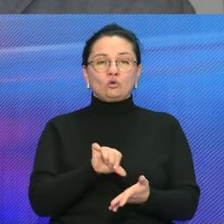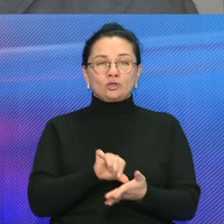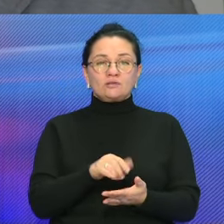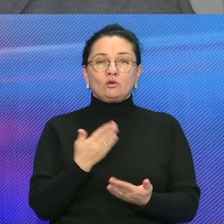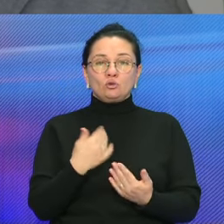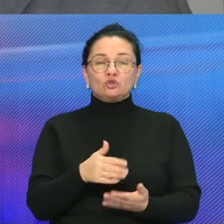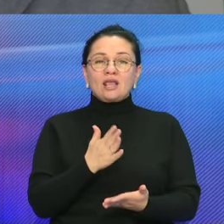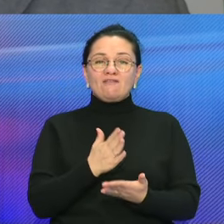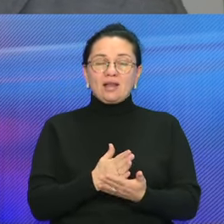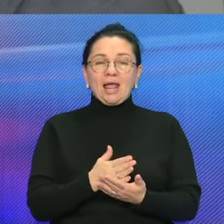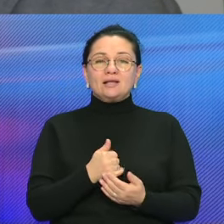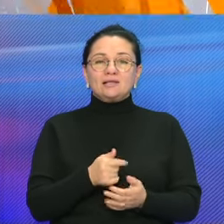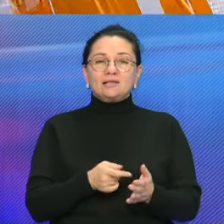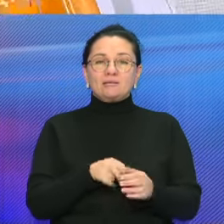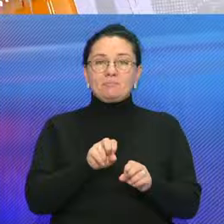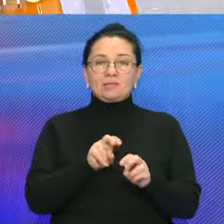является экспертом нашего проекта.